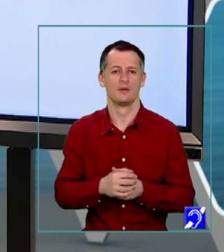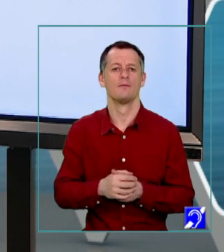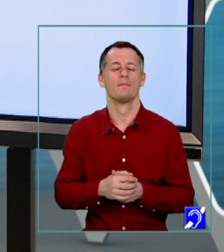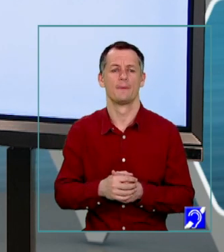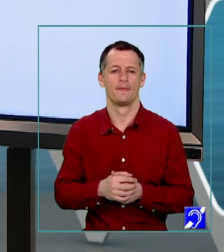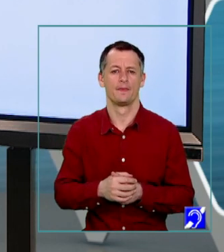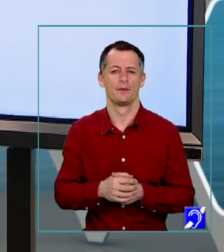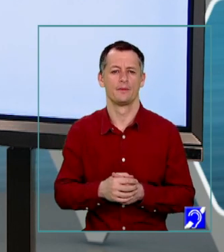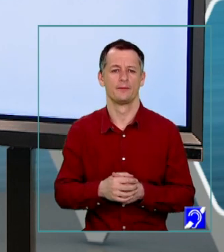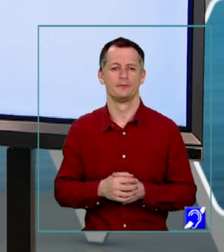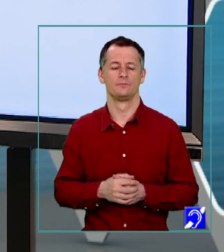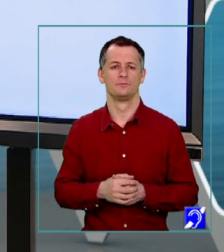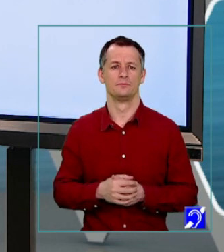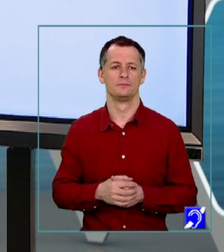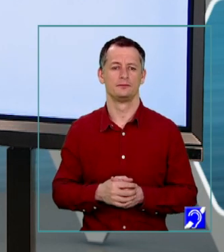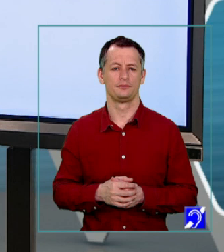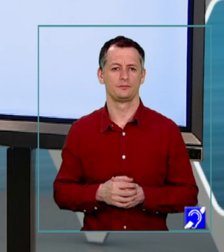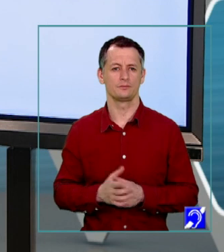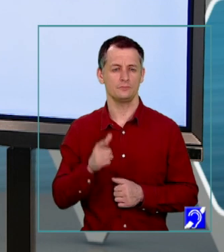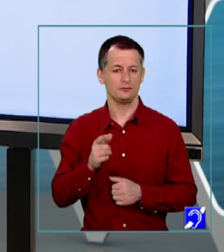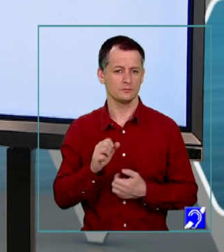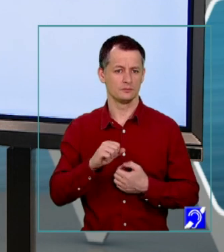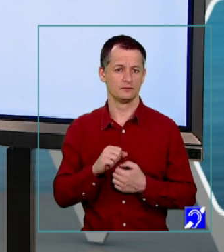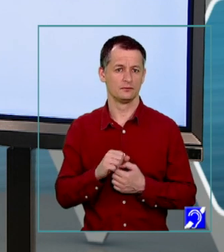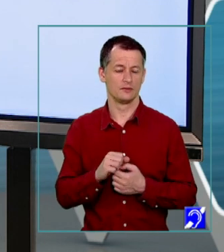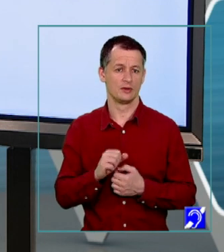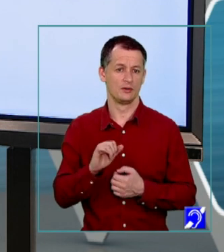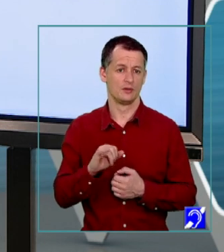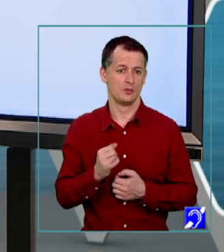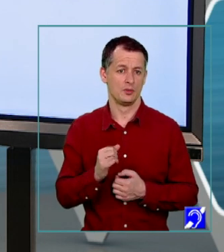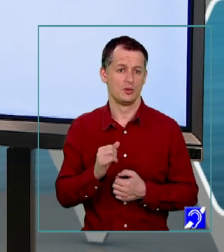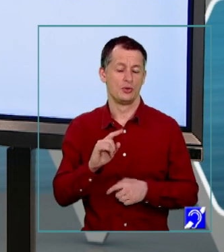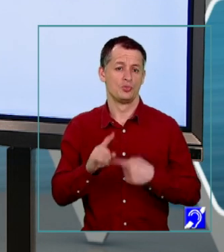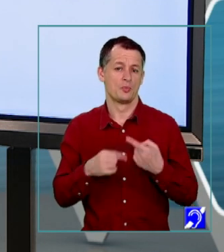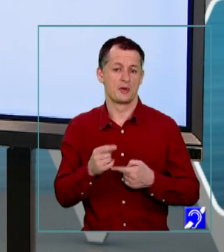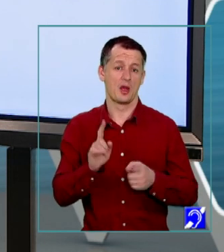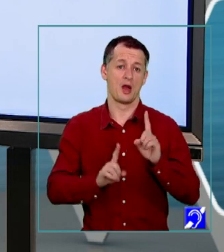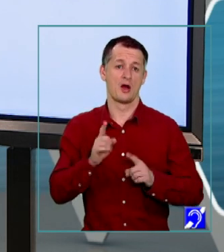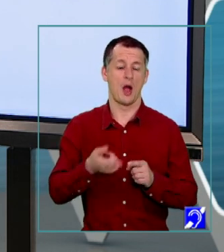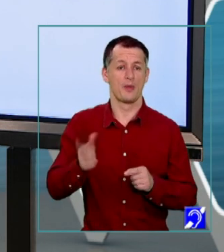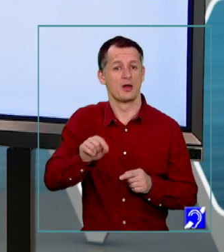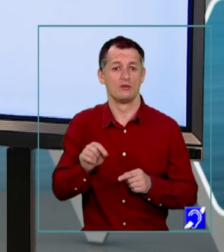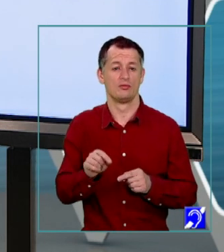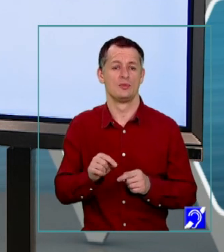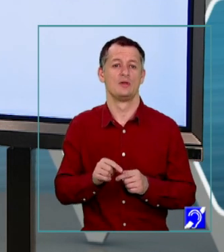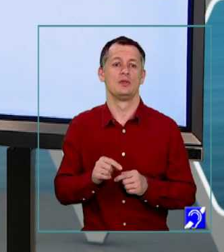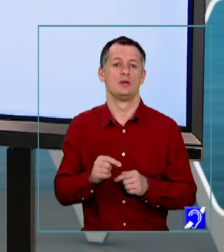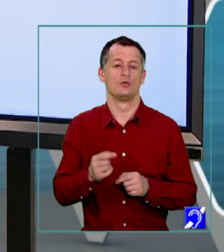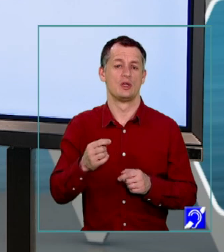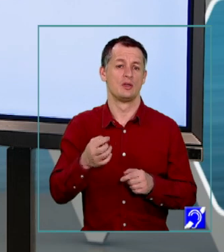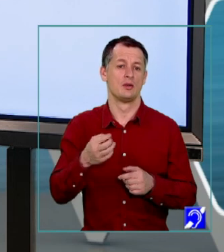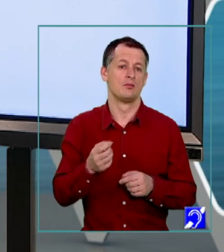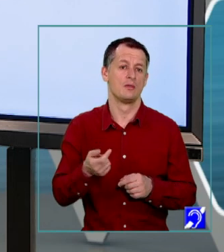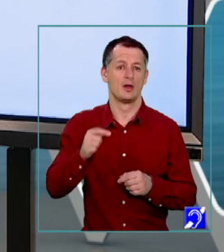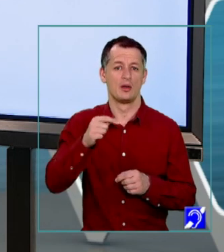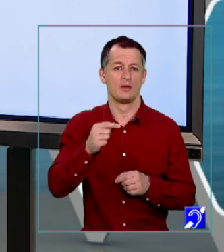permite măsurarea ordinul de mărime 10 la minus 2, apare întrebarea, dar cum ai calculat, cum ai măsurat valoarea pe care e trecută